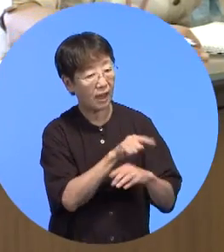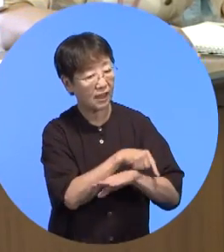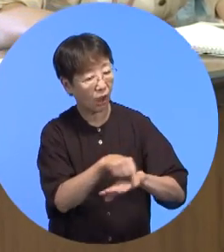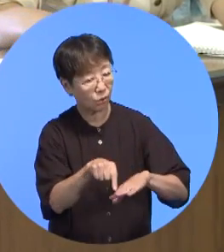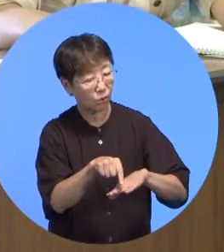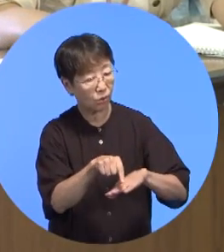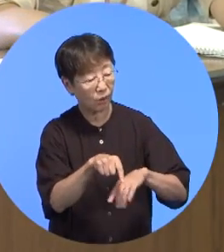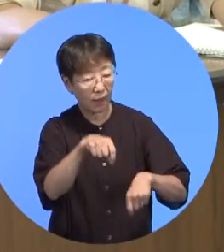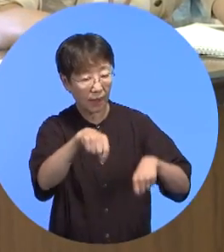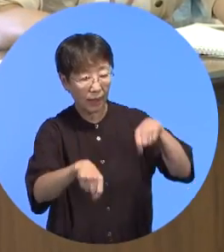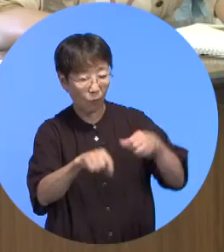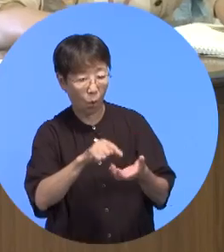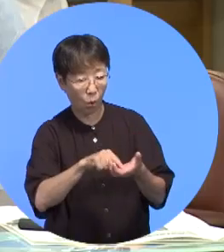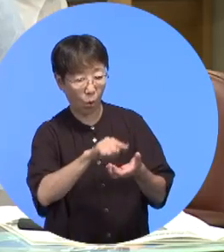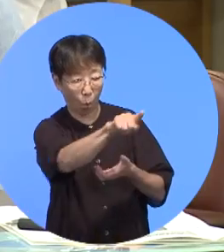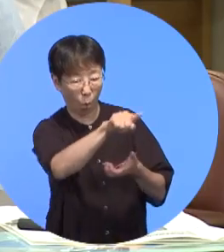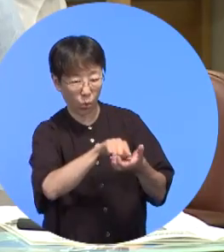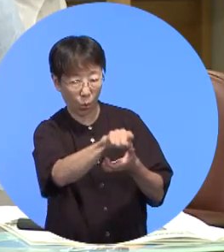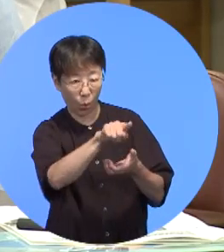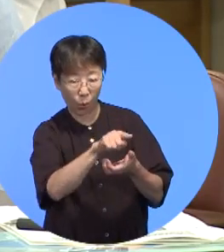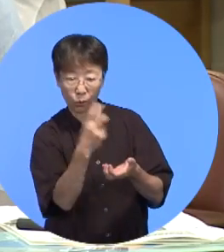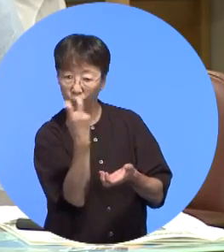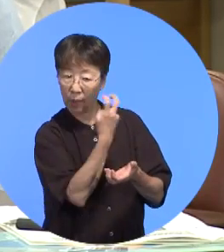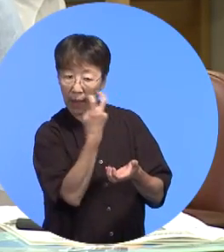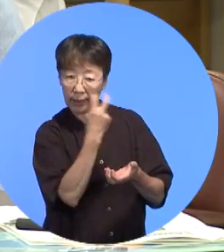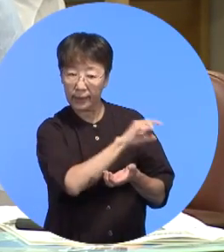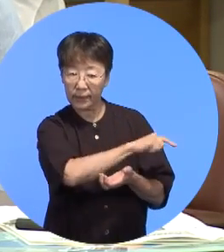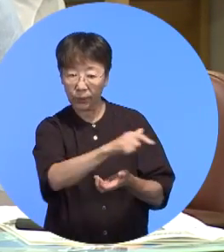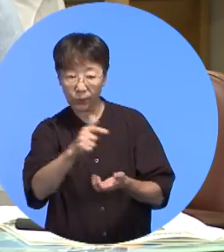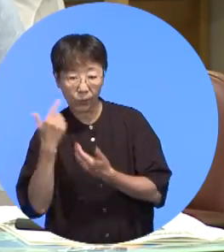策やリモートコントロール管理などについて質